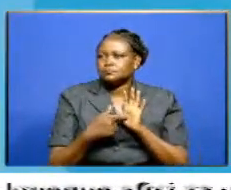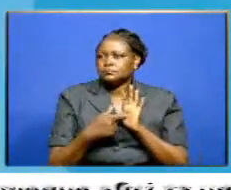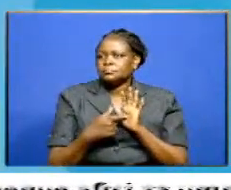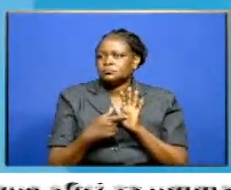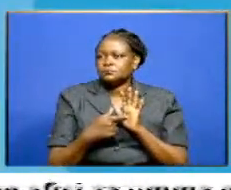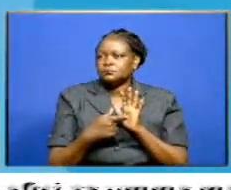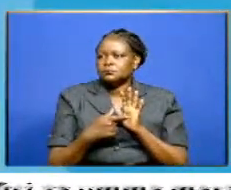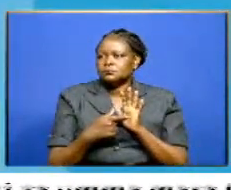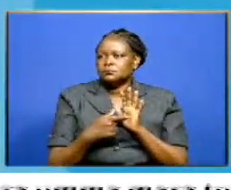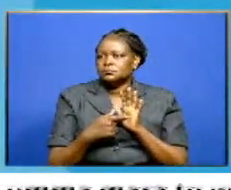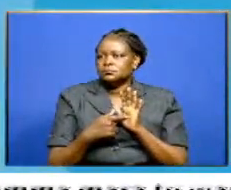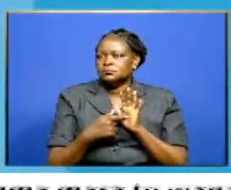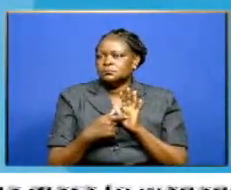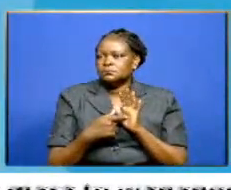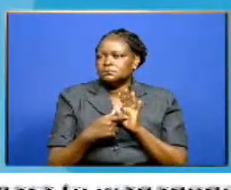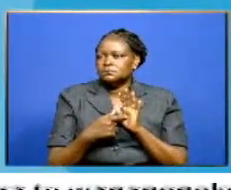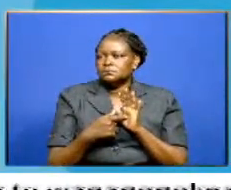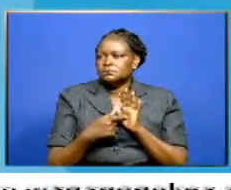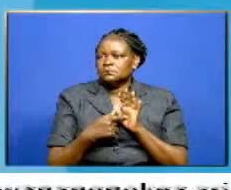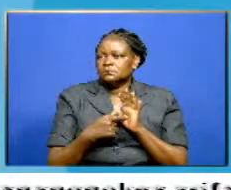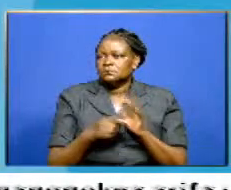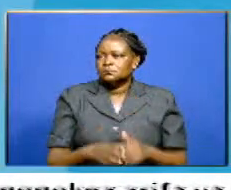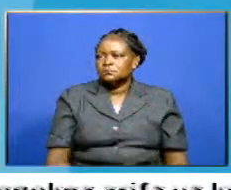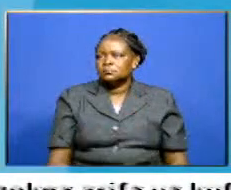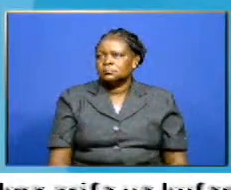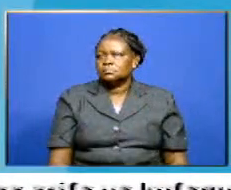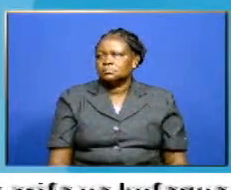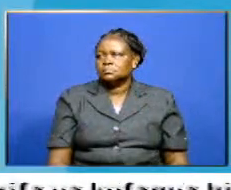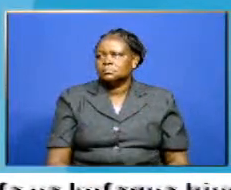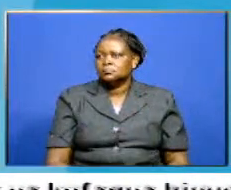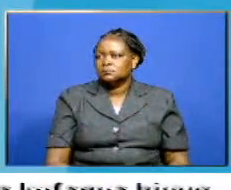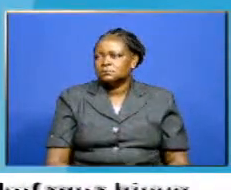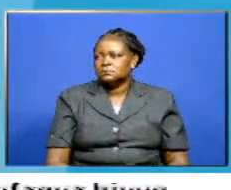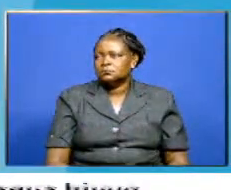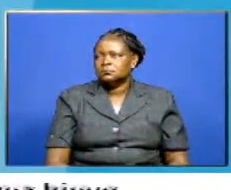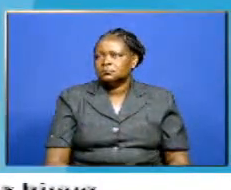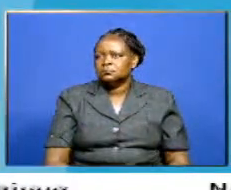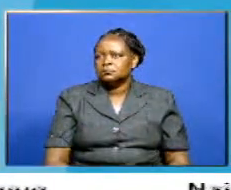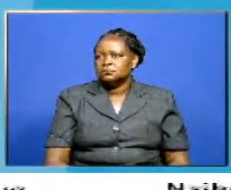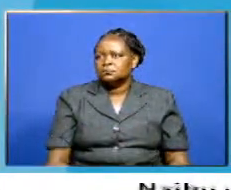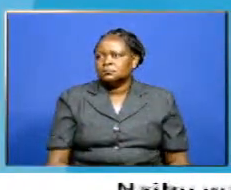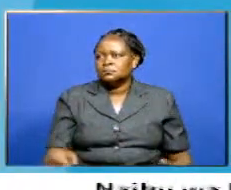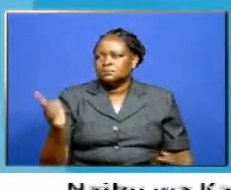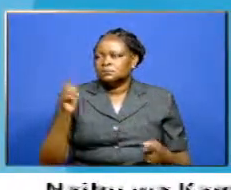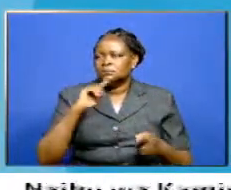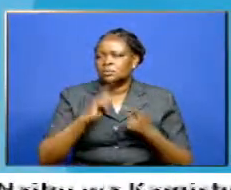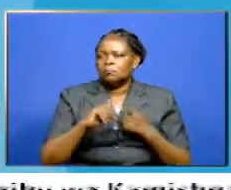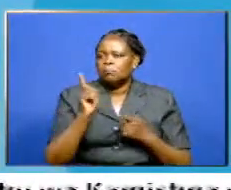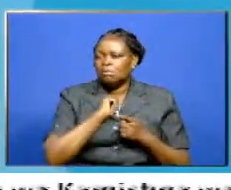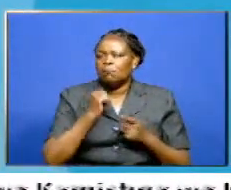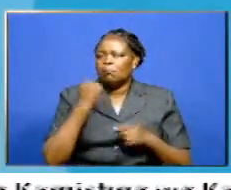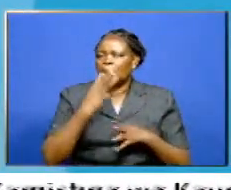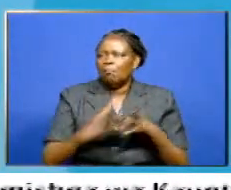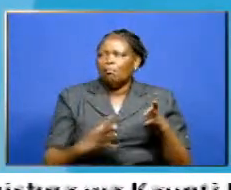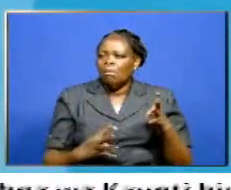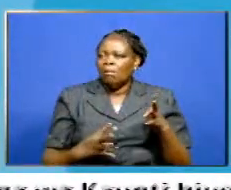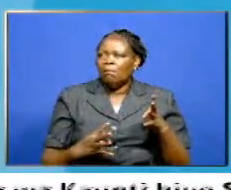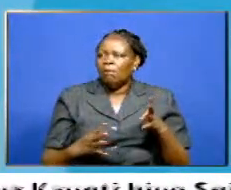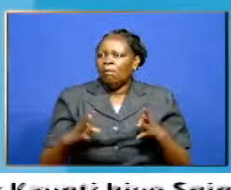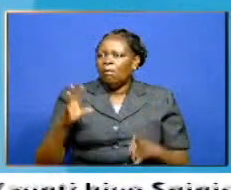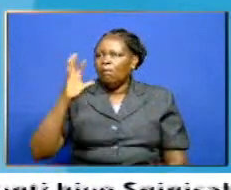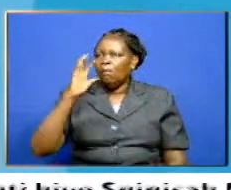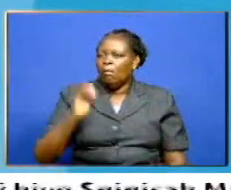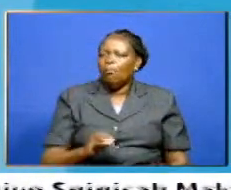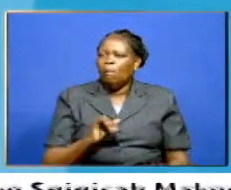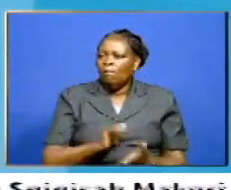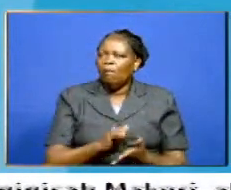mwaka ambao mimi nilifanya mtihani wa shule ya upili, ile percentage ambayo